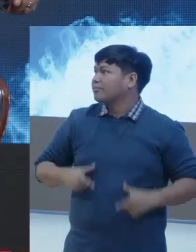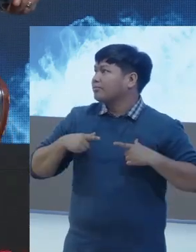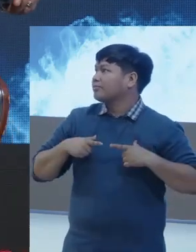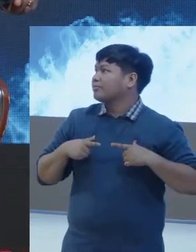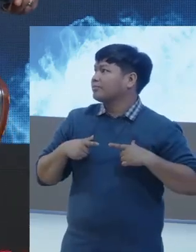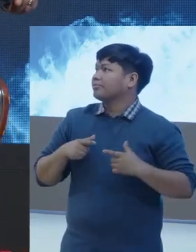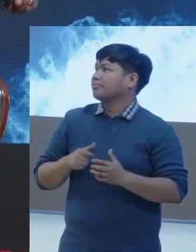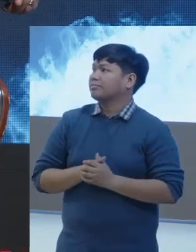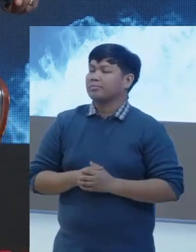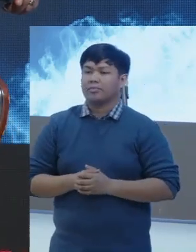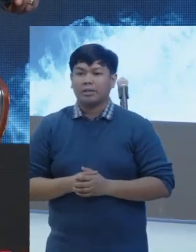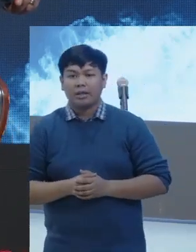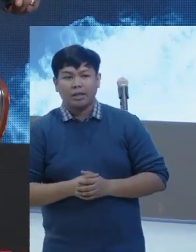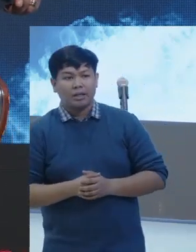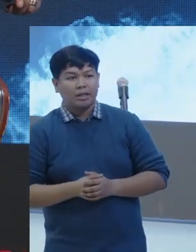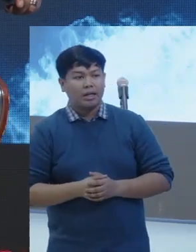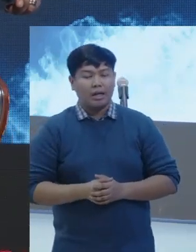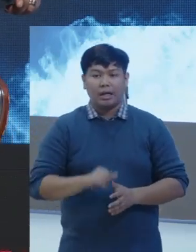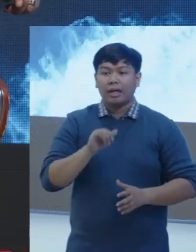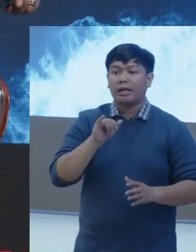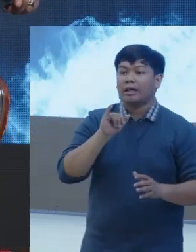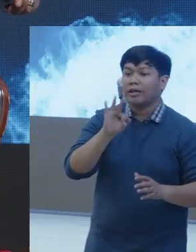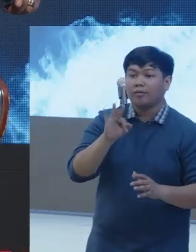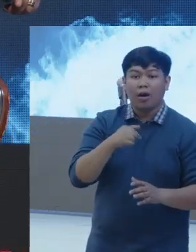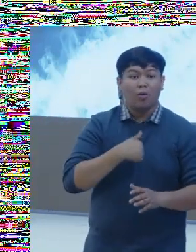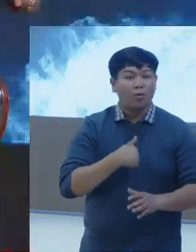life. Yung humihingi ng tawad,